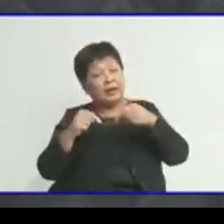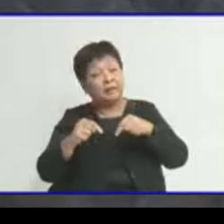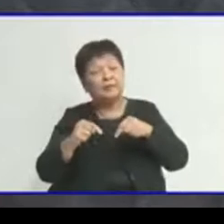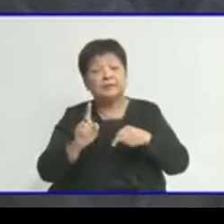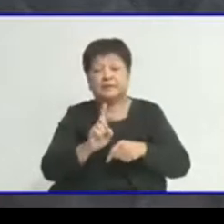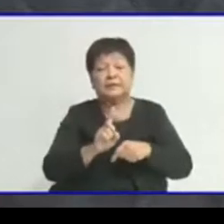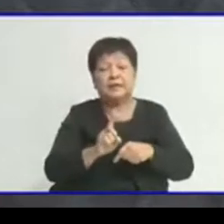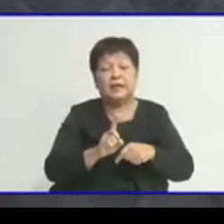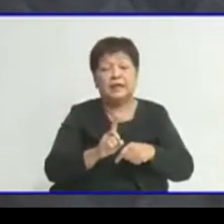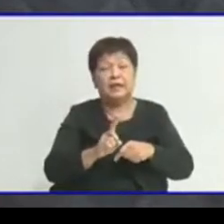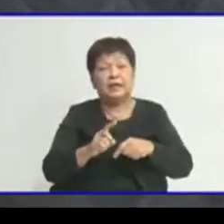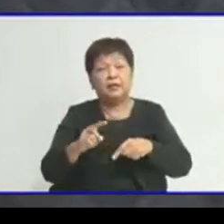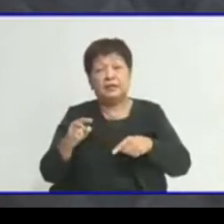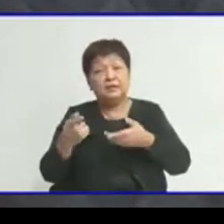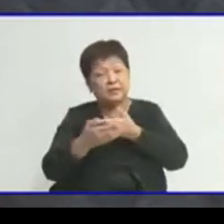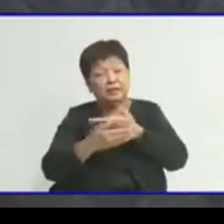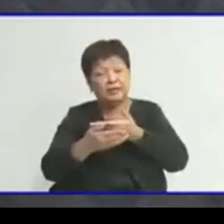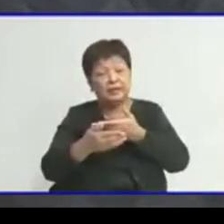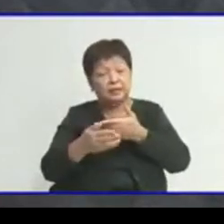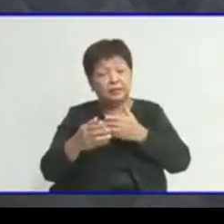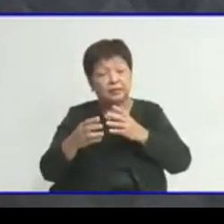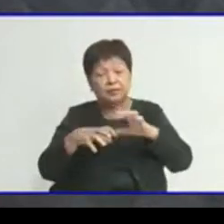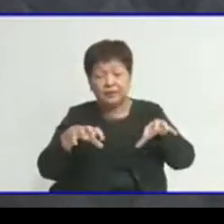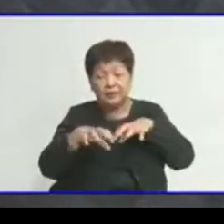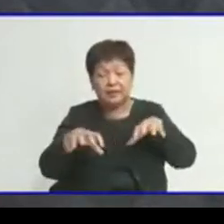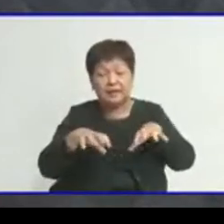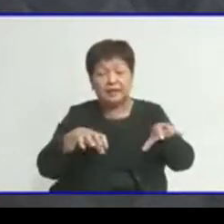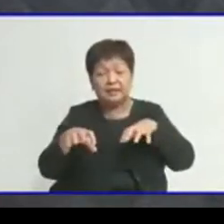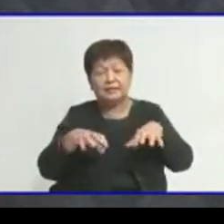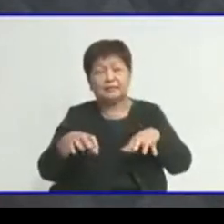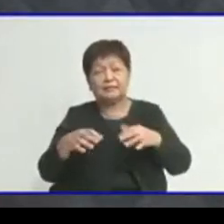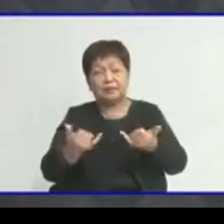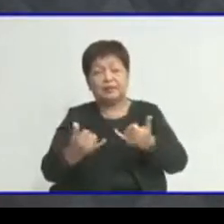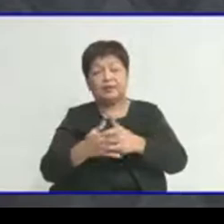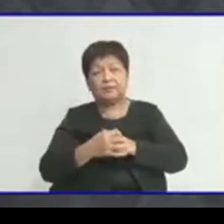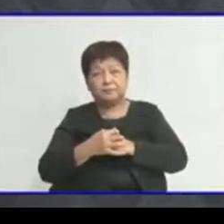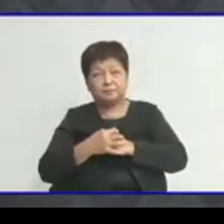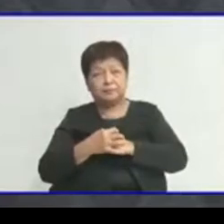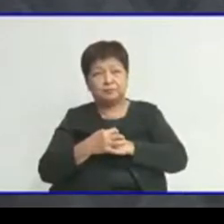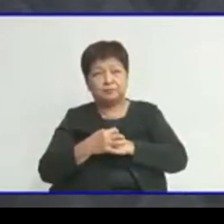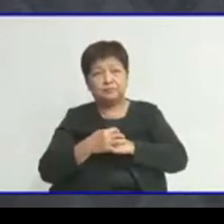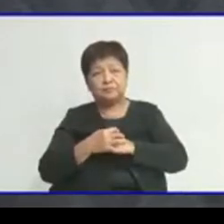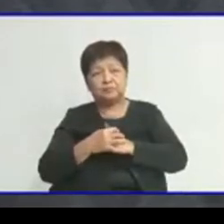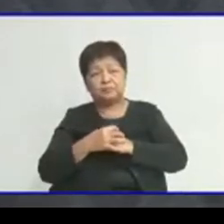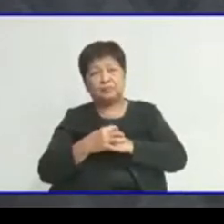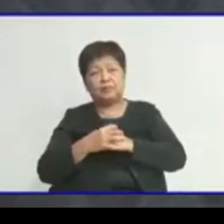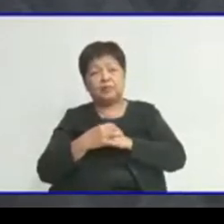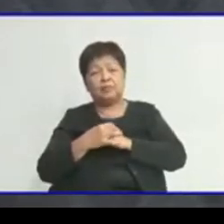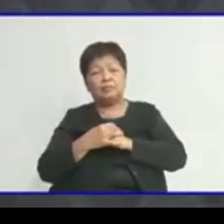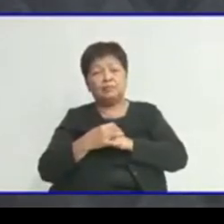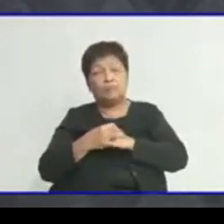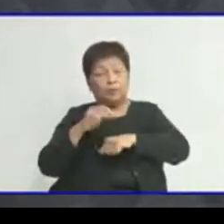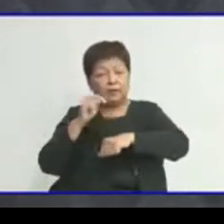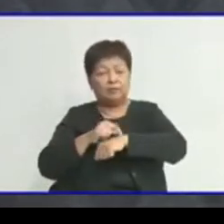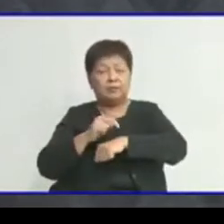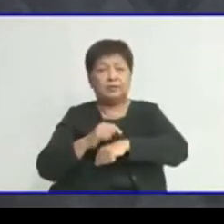คะสวยๆทั้งนั้นค่ะแล้วก็สนับสนุนกันค่ะนะคะและสำหรับเวลาช่วงเวลานี้ค่ะเวทีเสวนาของเร